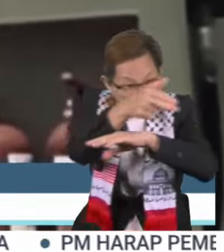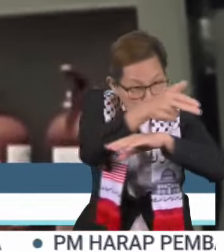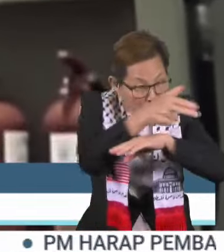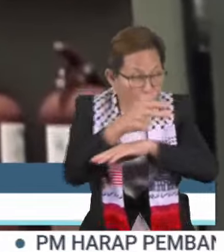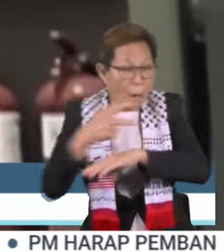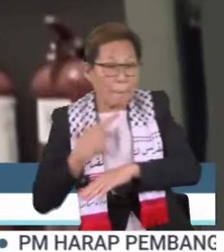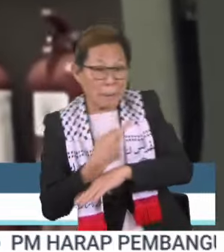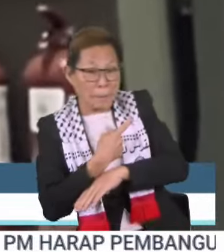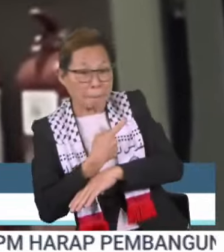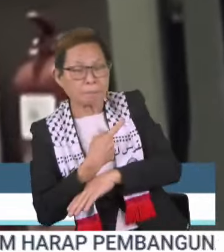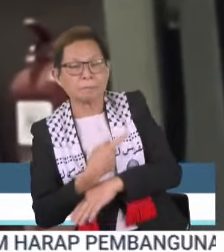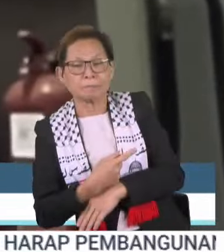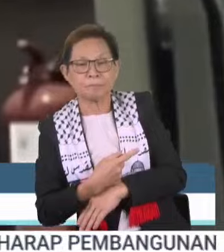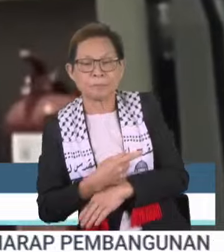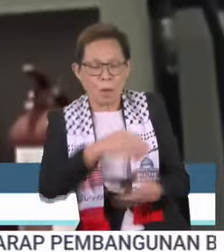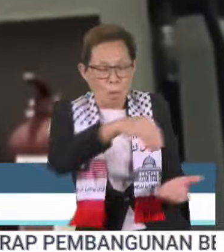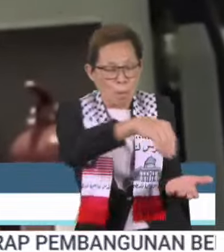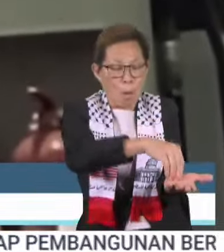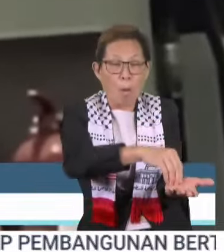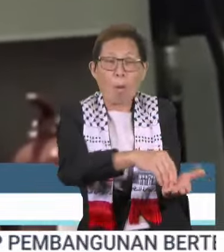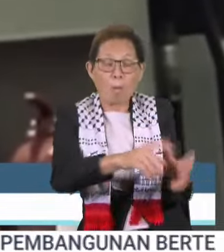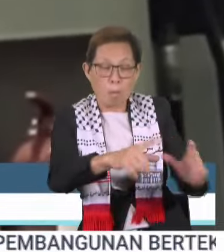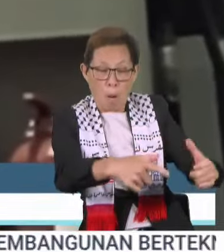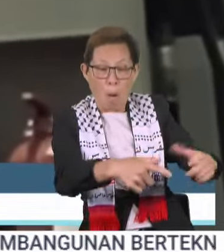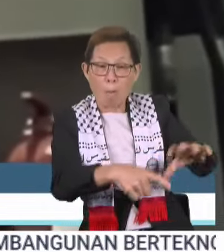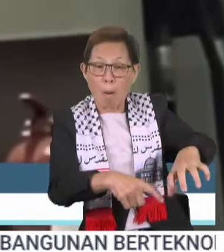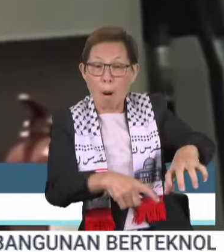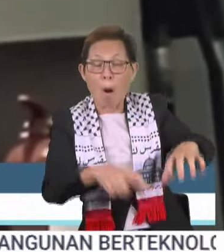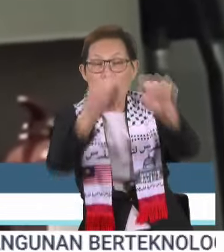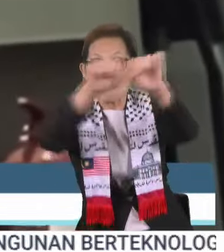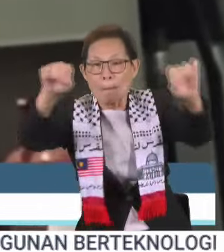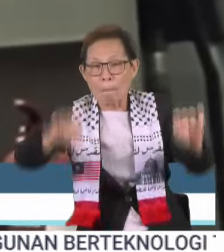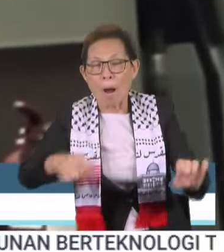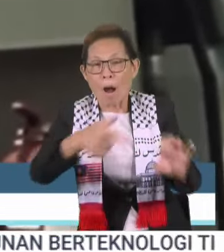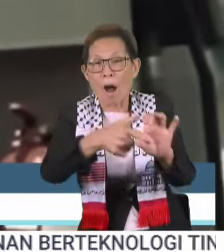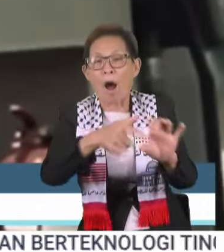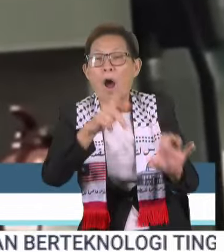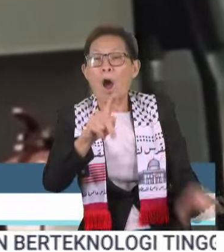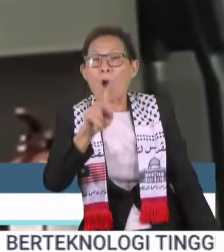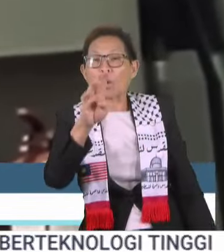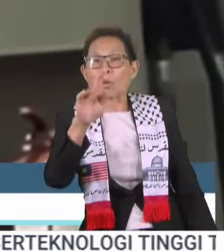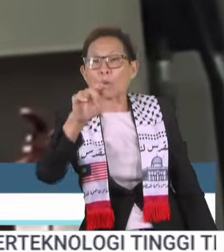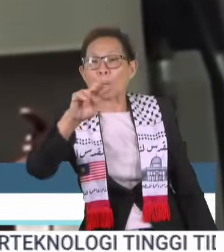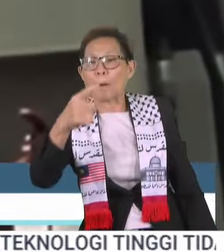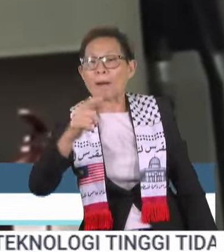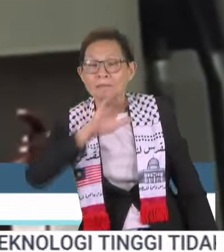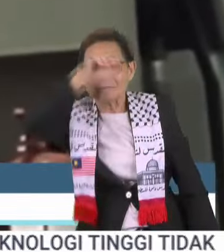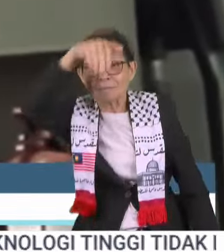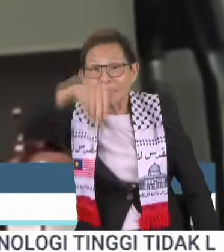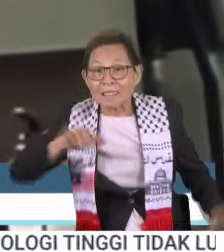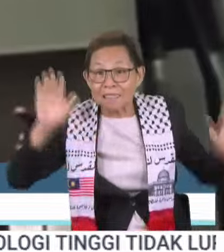KPDN Perlis. Lokasinya di sebuah stesen minyak di Kubang Gajah Arau.